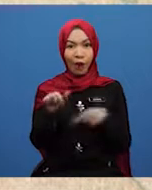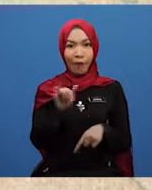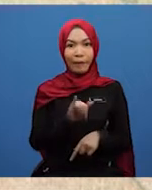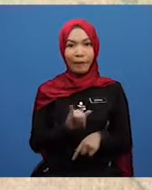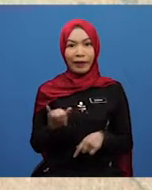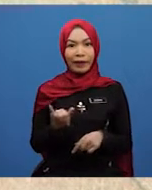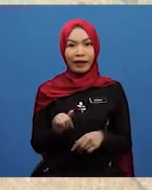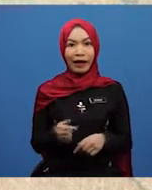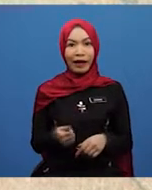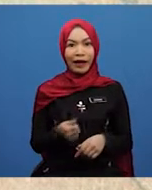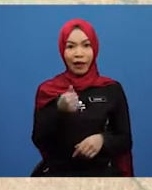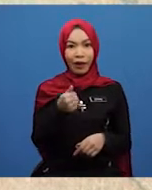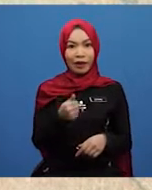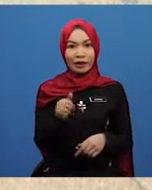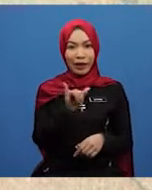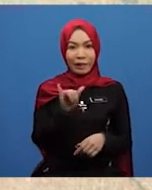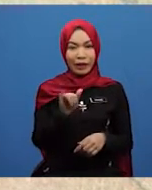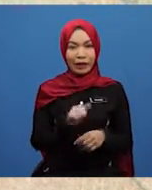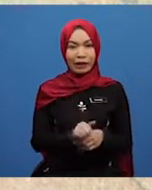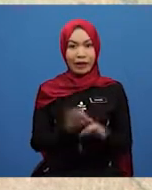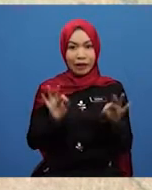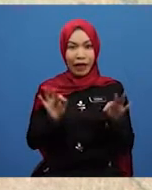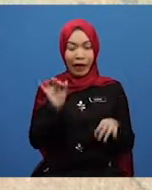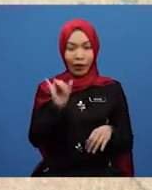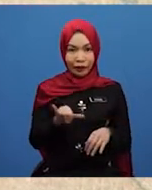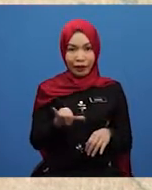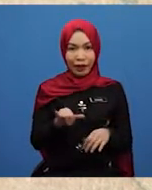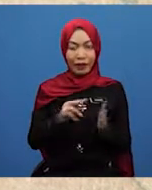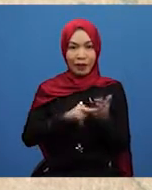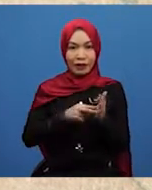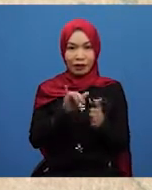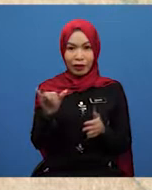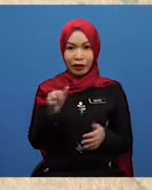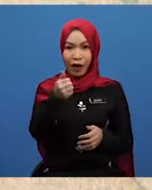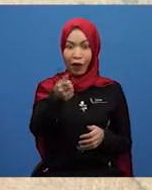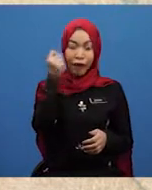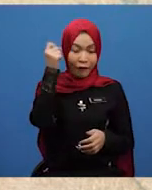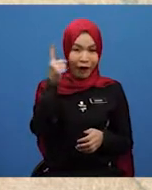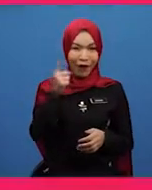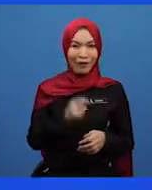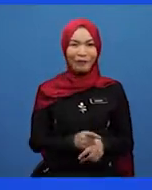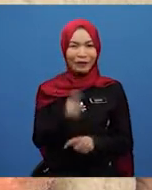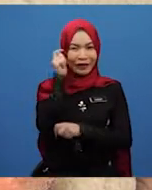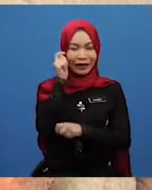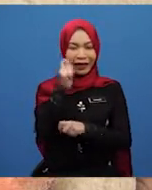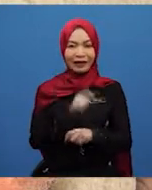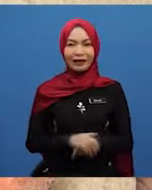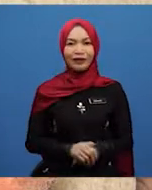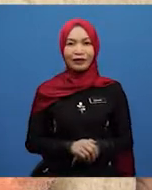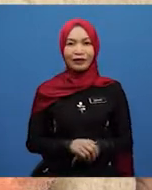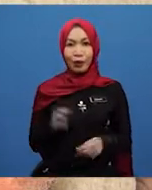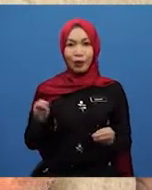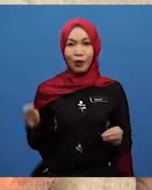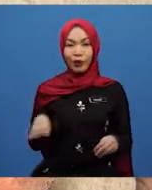ya Itu tandanya anda memahami apa yang diajarkan di tanya Hai murid-murid